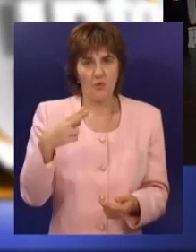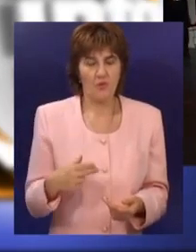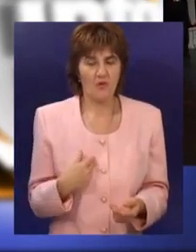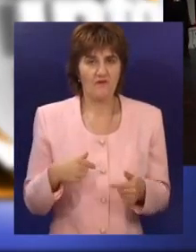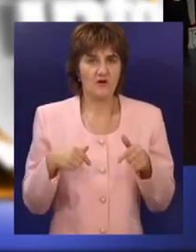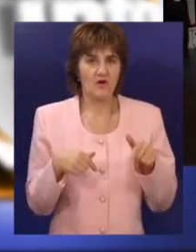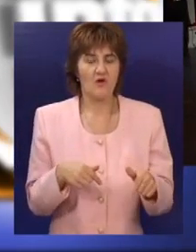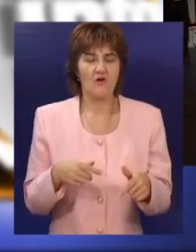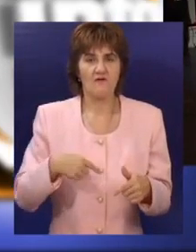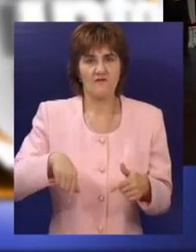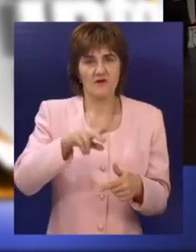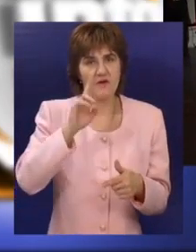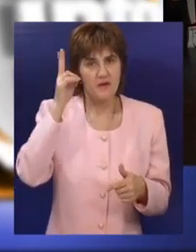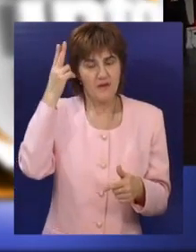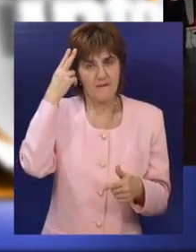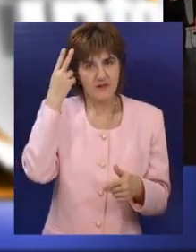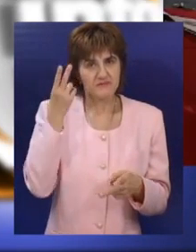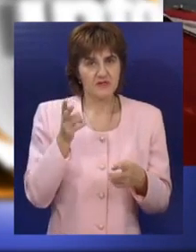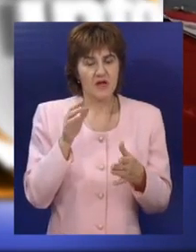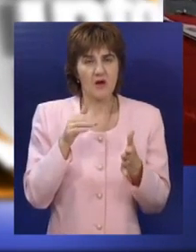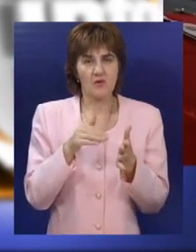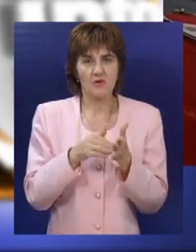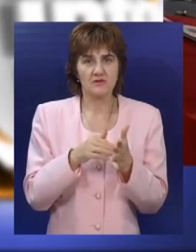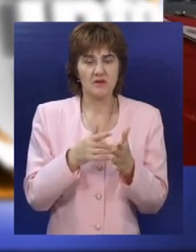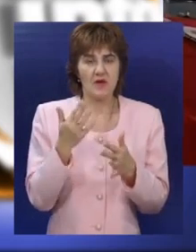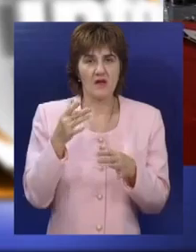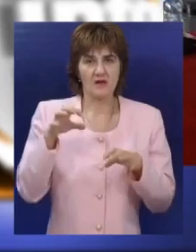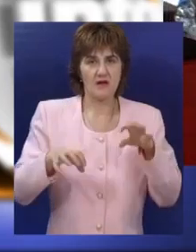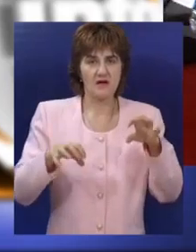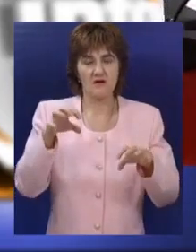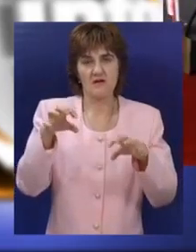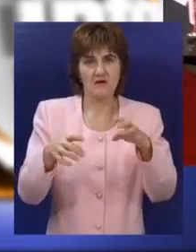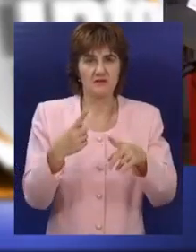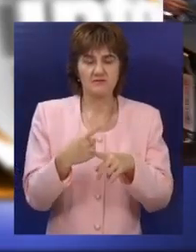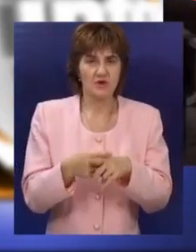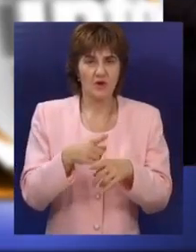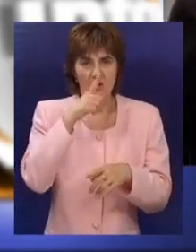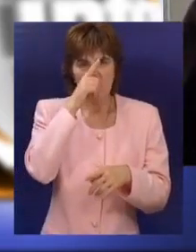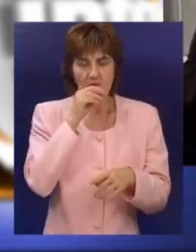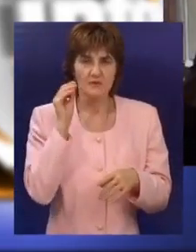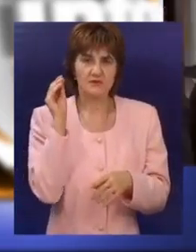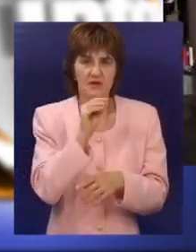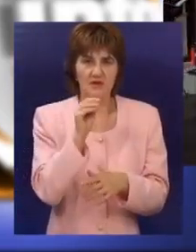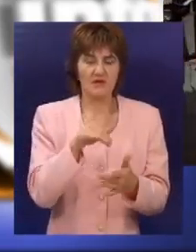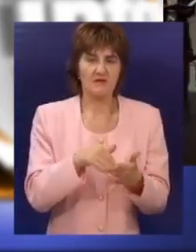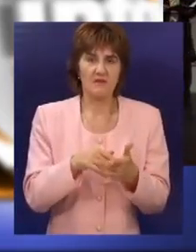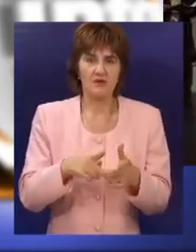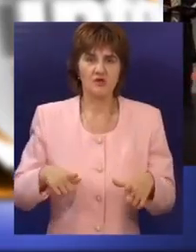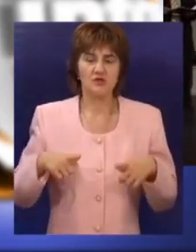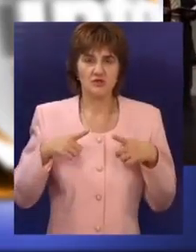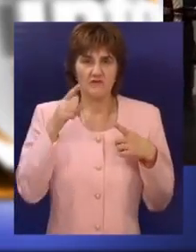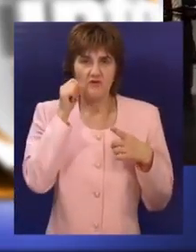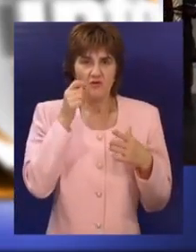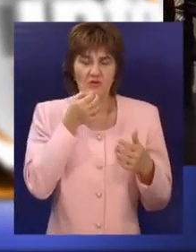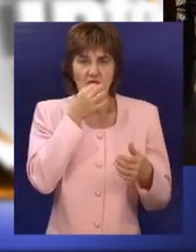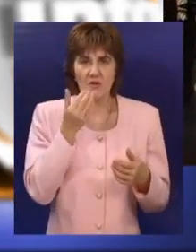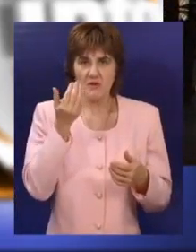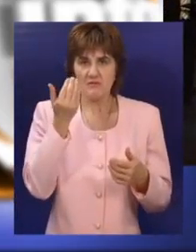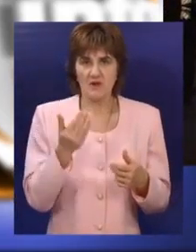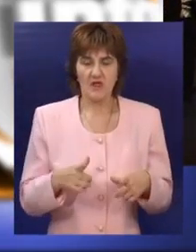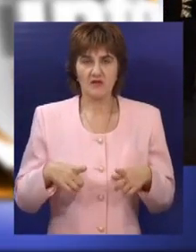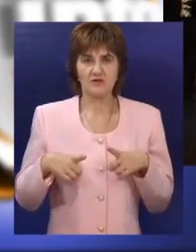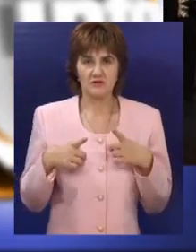dva grada i opština su prepoznale mogućnost saradnje na nekoliko međuopštinskih inicijativa koje će uticati na život građana i prihode